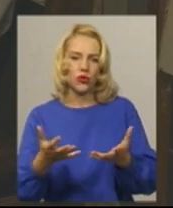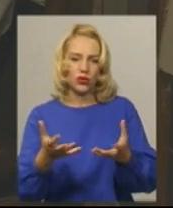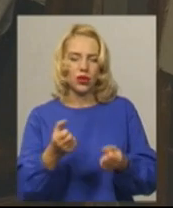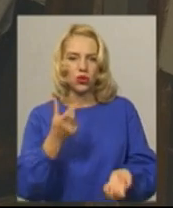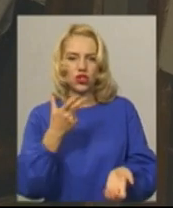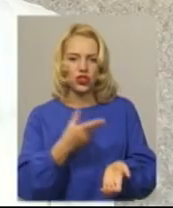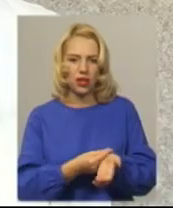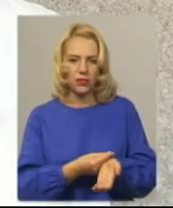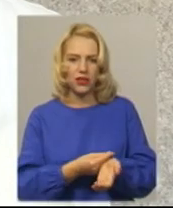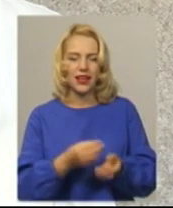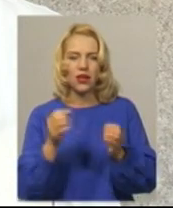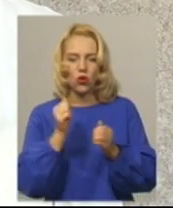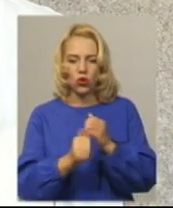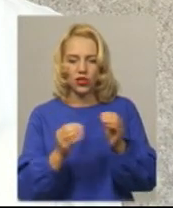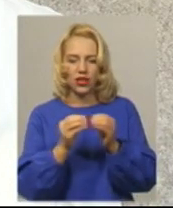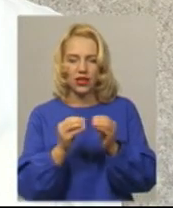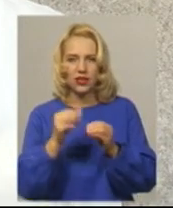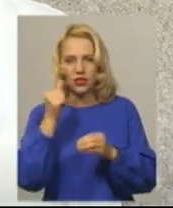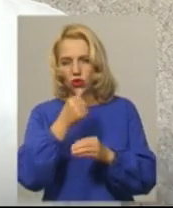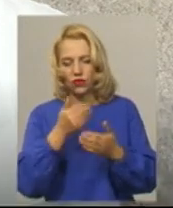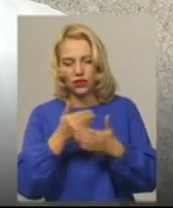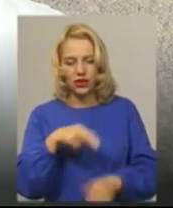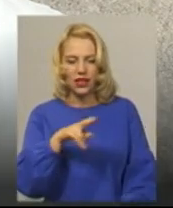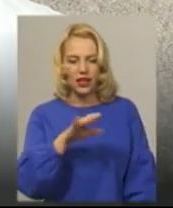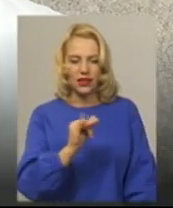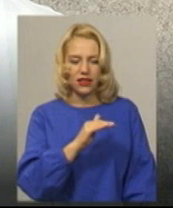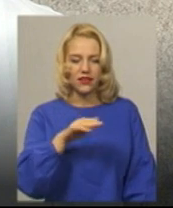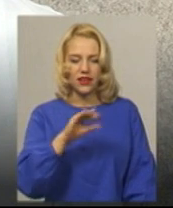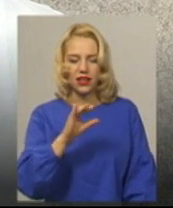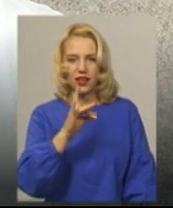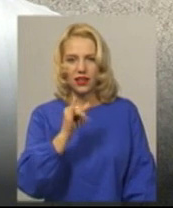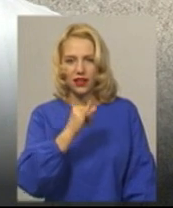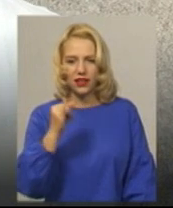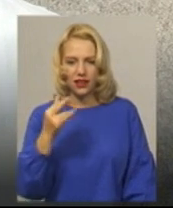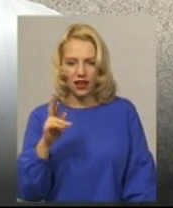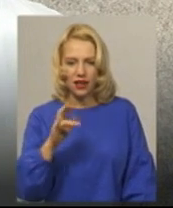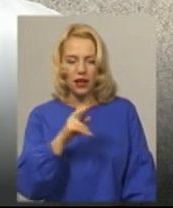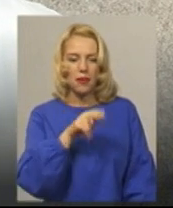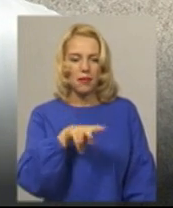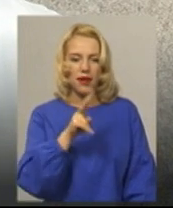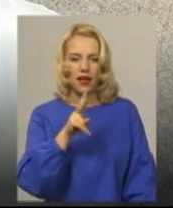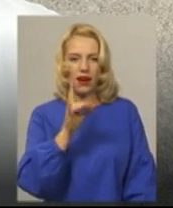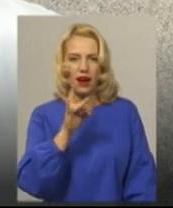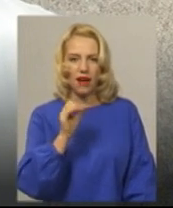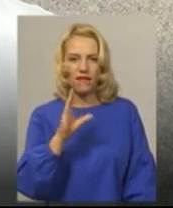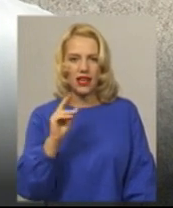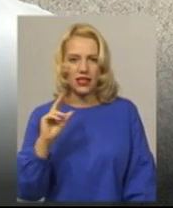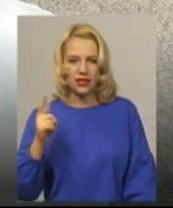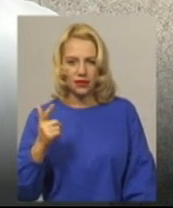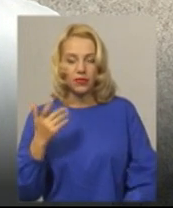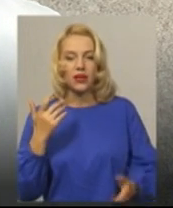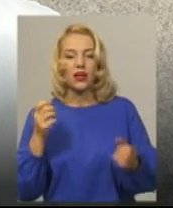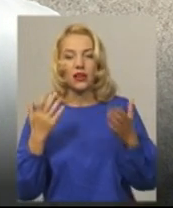дифтерії та правцю. Якщо людина сумнівається, що потрібно щеплення, можна